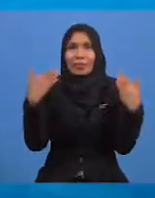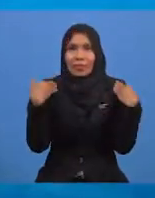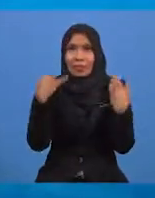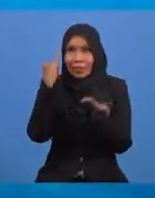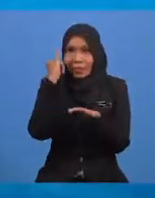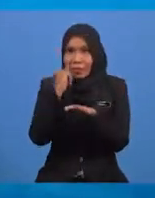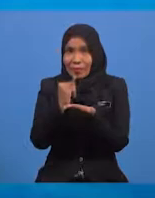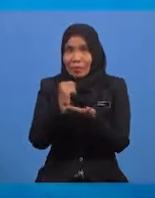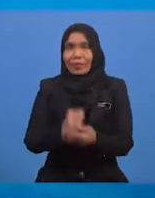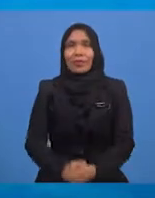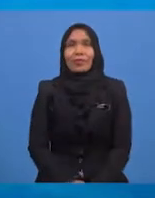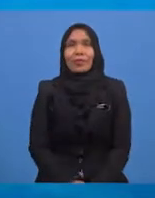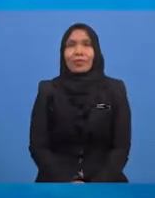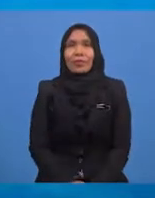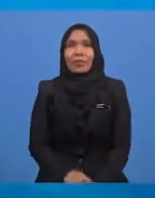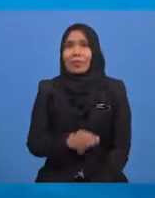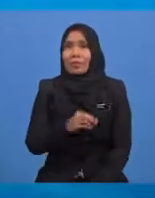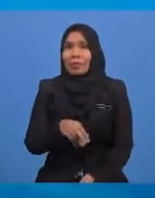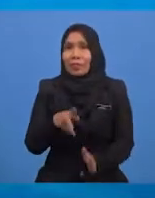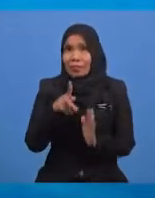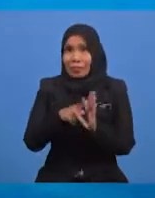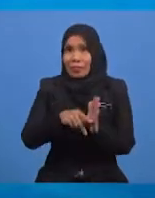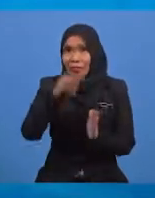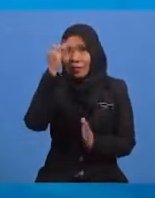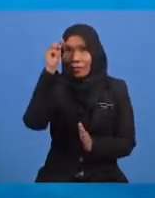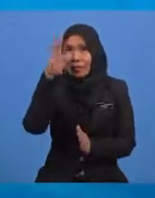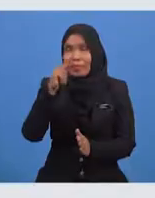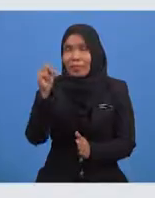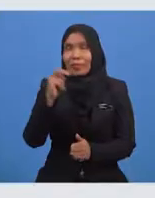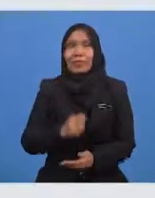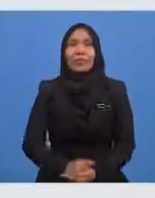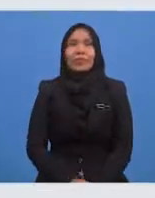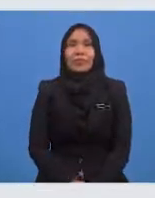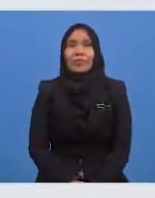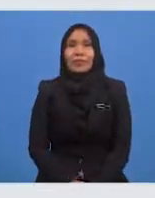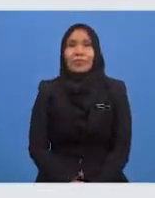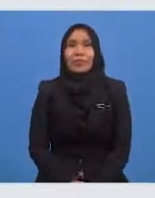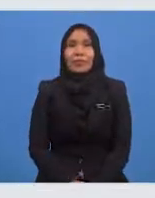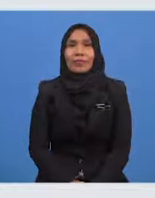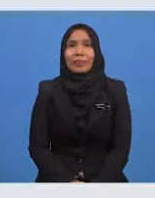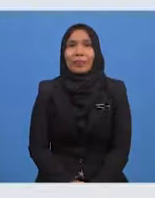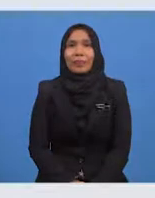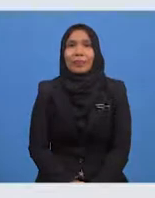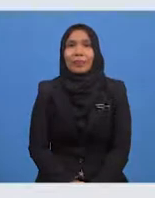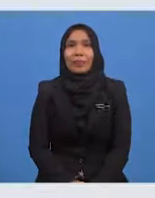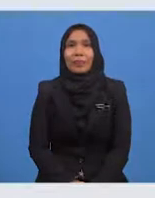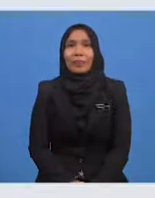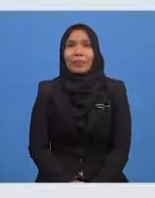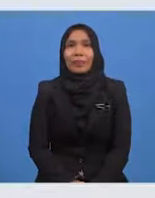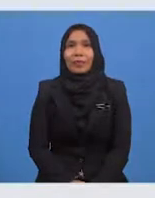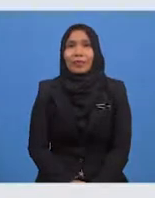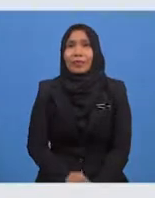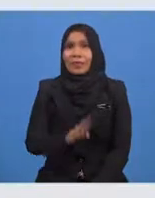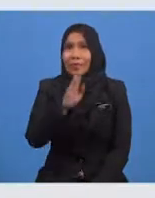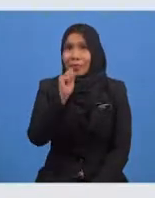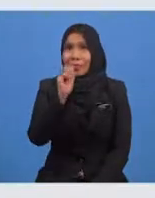dan kemahiran yang diperlukan. Bab yang saya akan terangkan ialah bab 2, tingkatan 4,